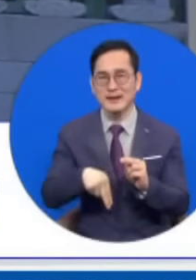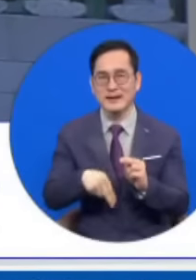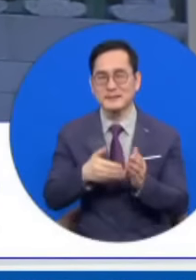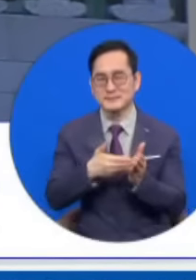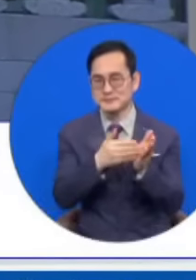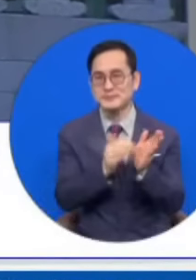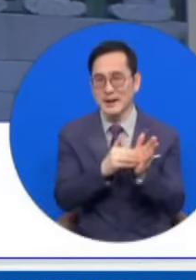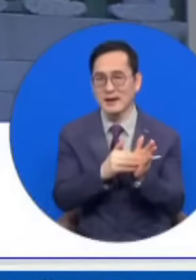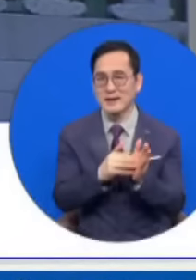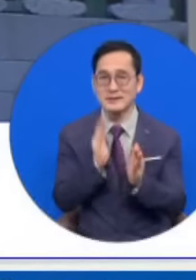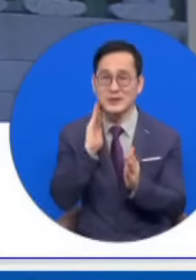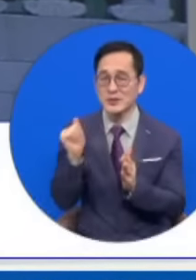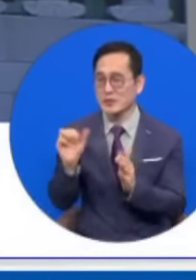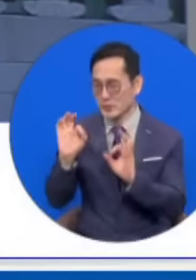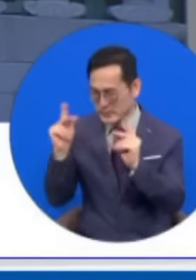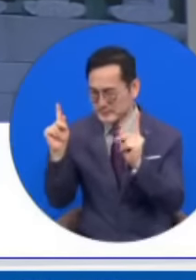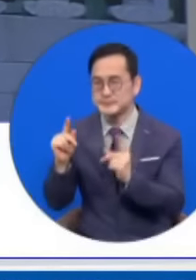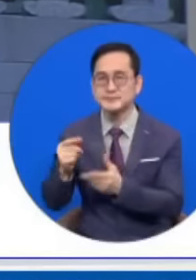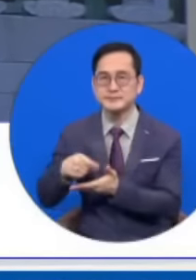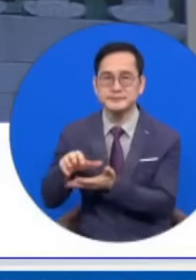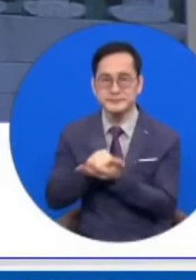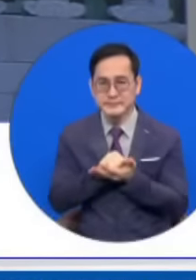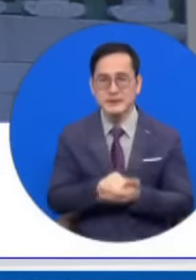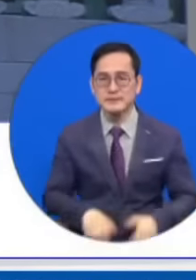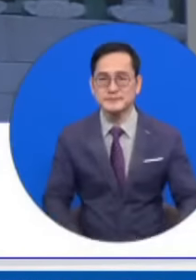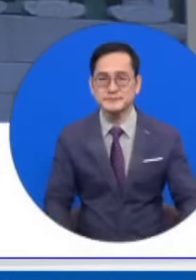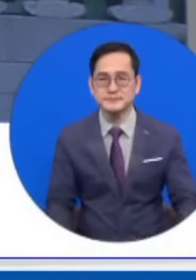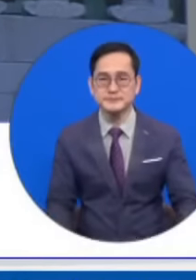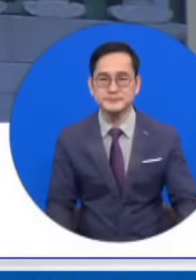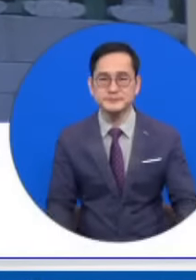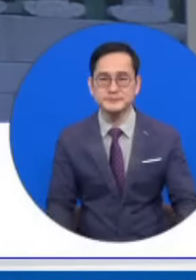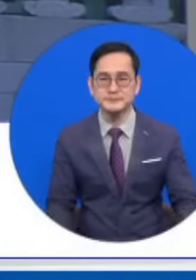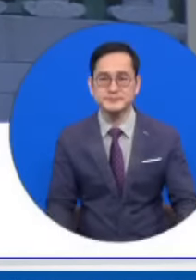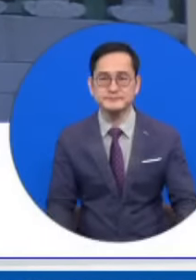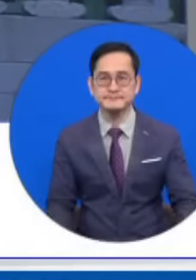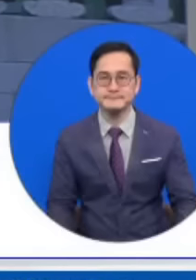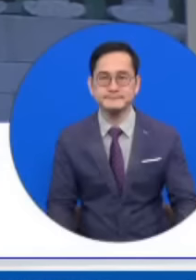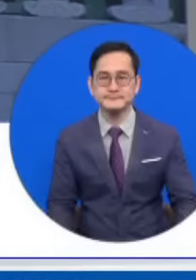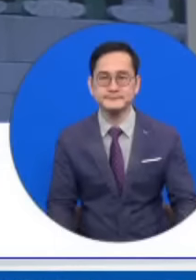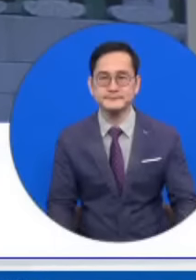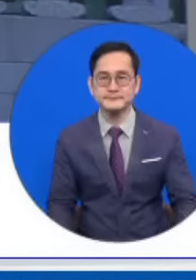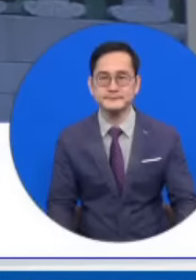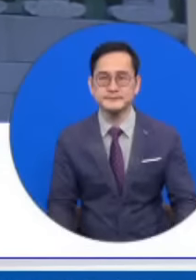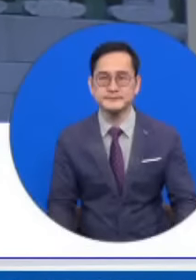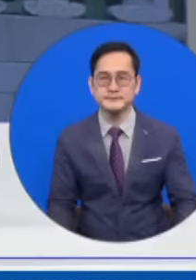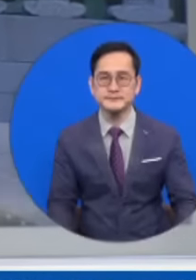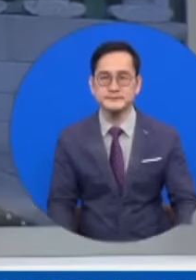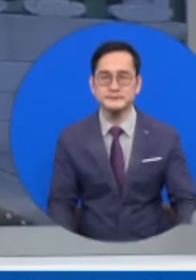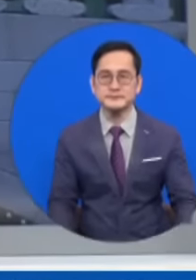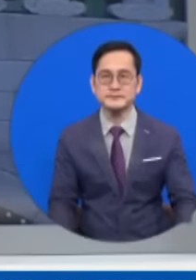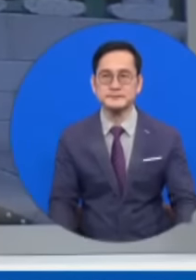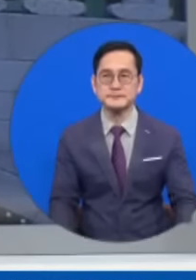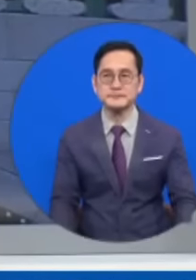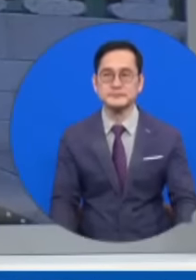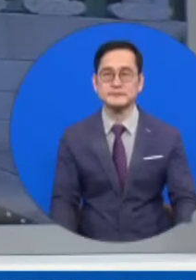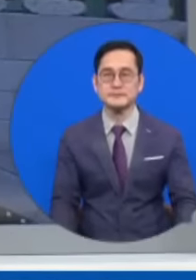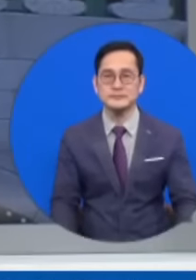실시간 뉴스 확인시켜 드리겠습니다. 자, 운영위에서는 이런 얘기도 있었습니다. 민주당의 아버지가